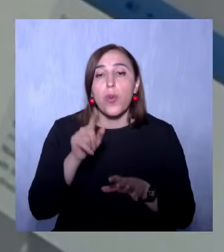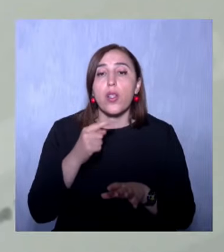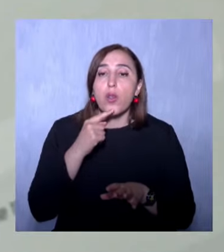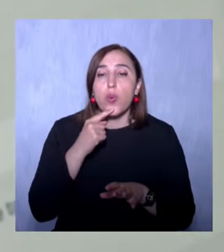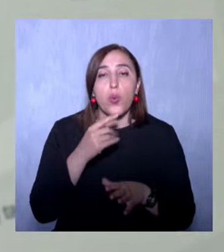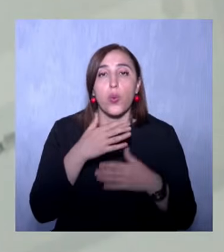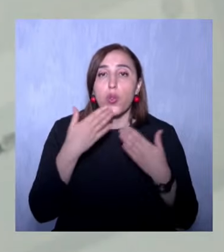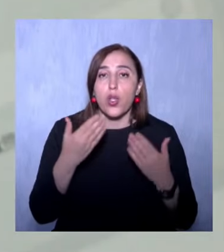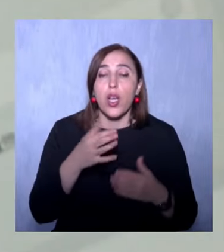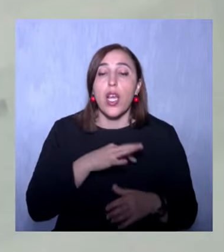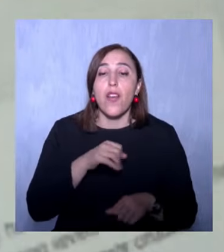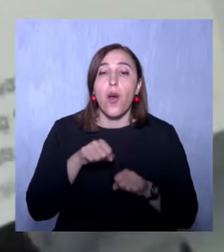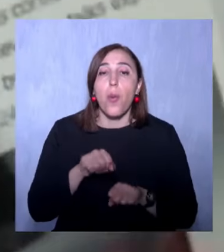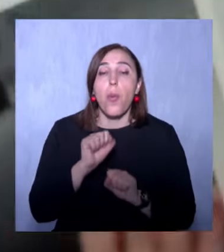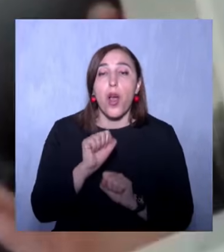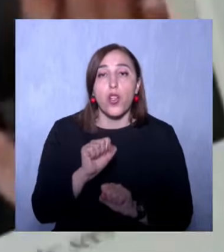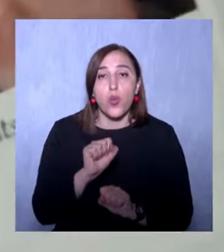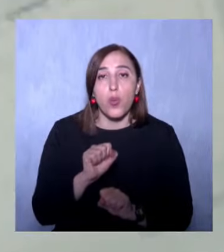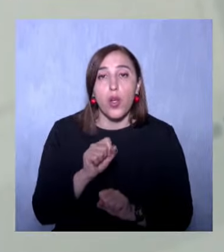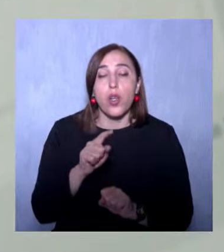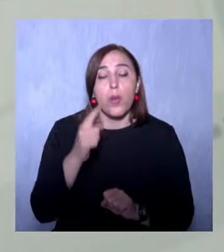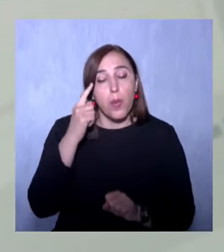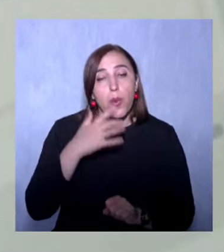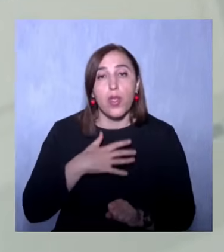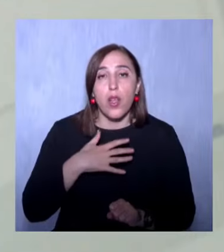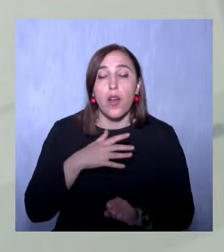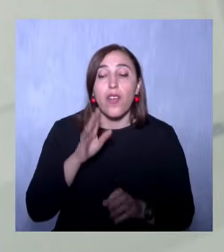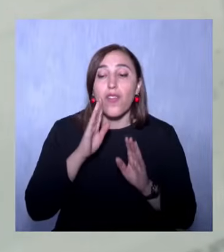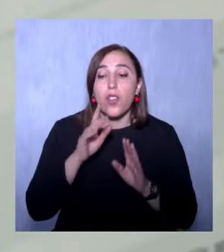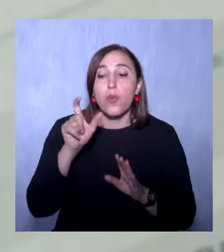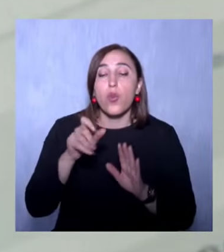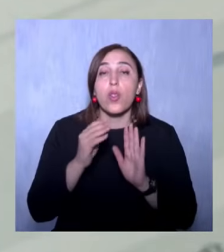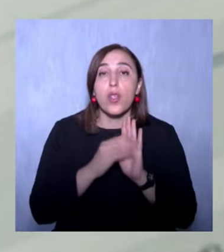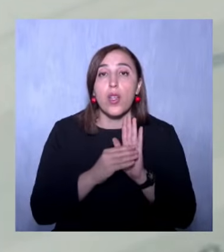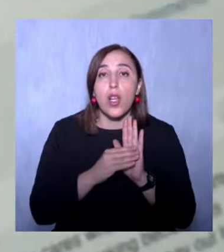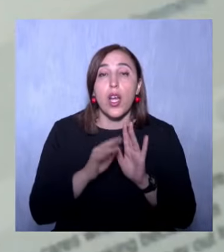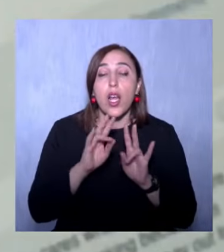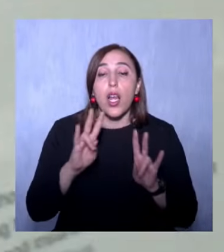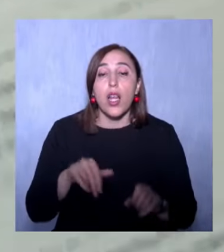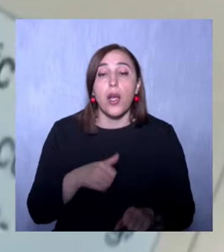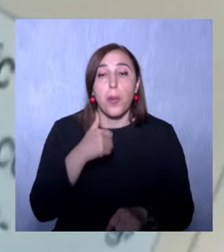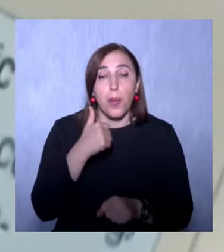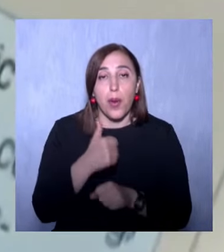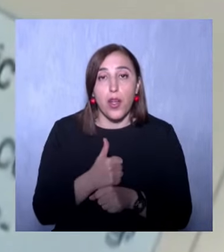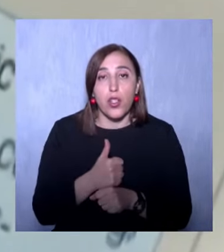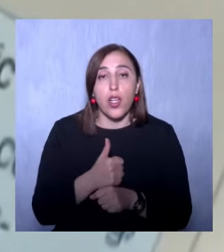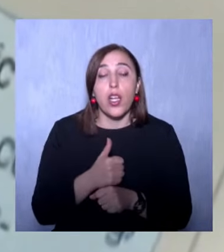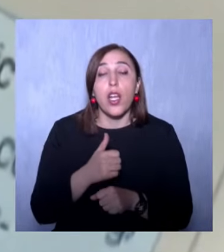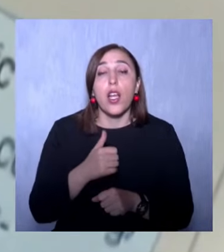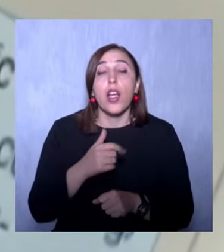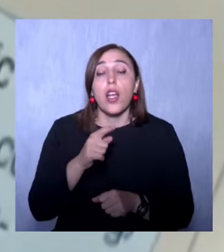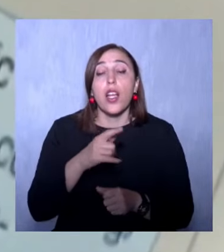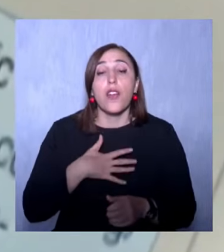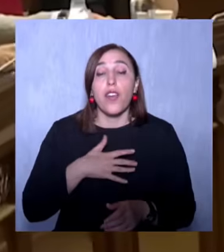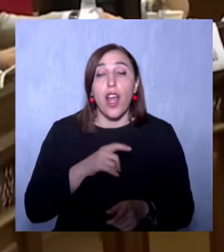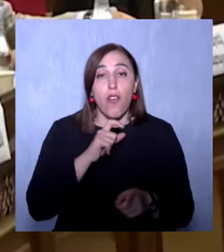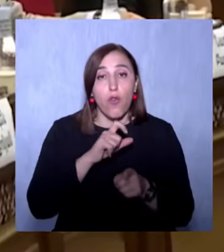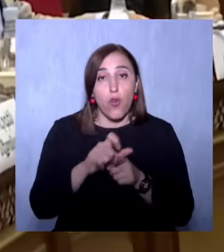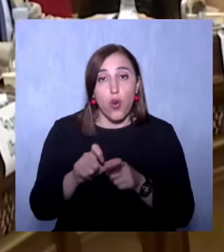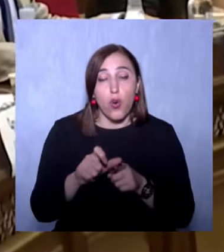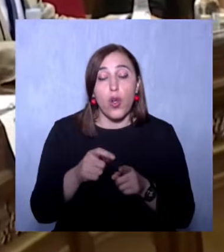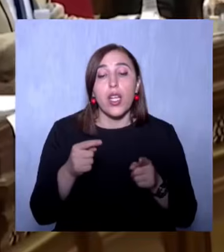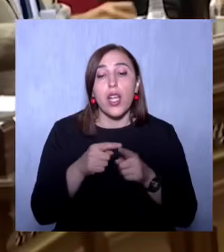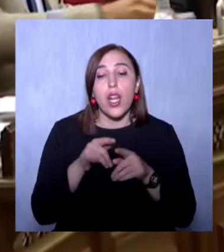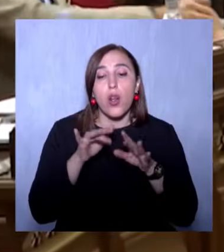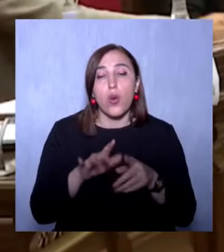իրավապաշտպան կազմակերպությունը մտահոգություն է հայտնել Facebook-ի օկտատիրոջ կողմից Հայաստանի վարչապետ Փաշինյանին վիրավորանք հասցնելու արդիվ հարուցված քրեական